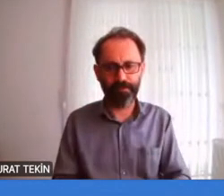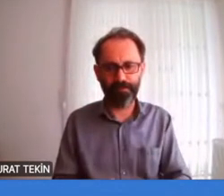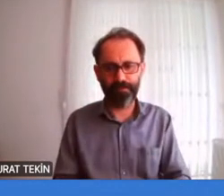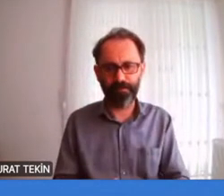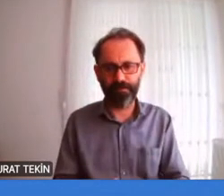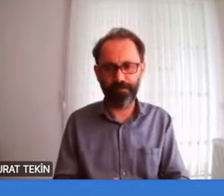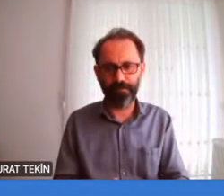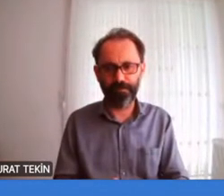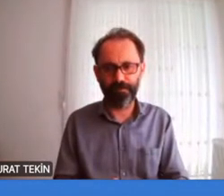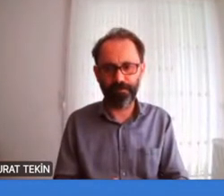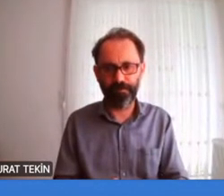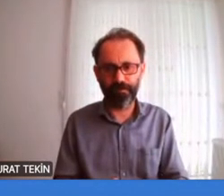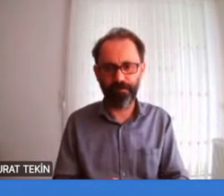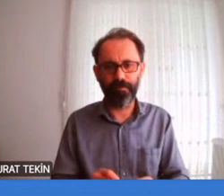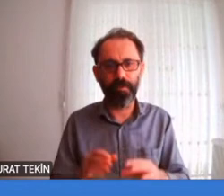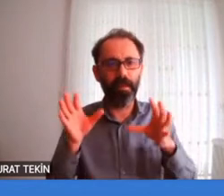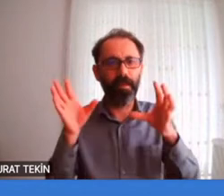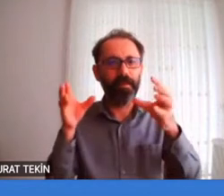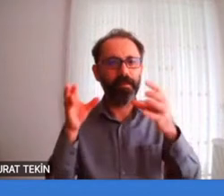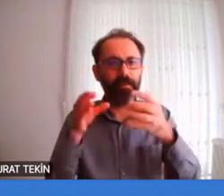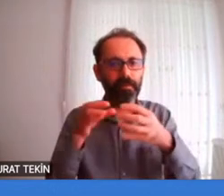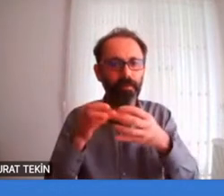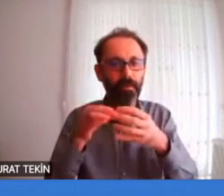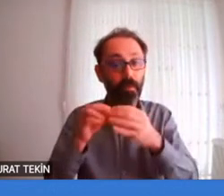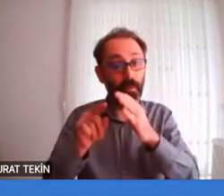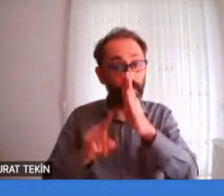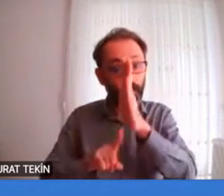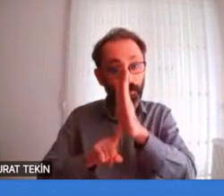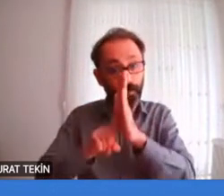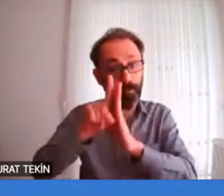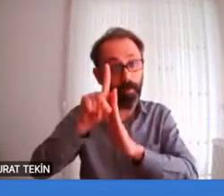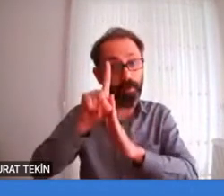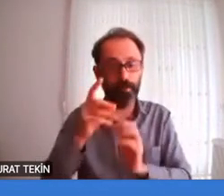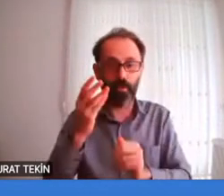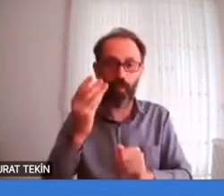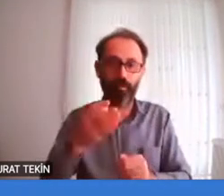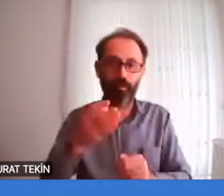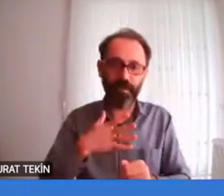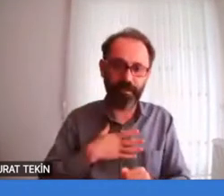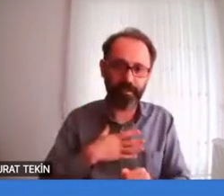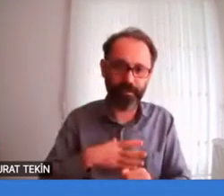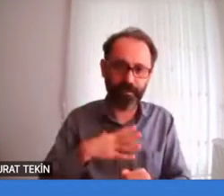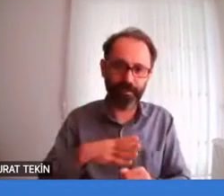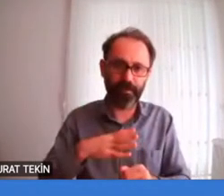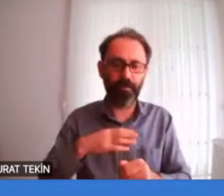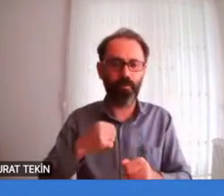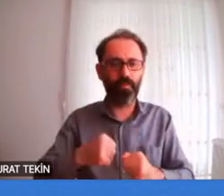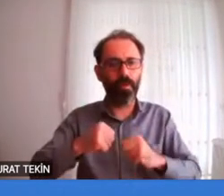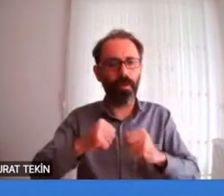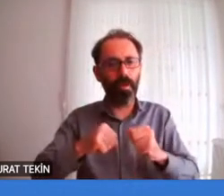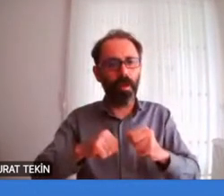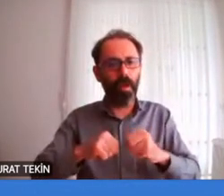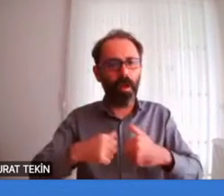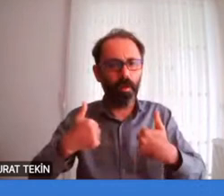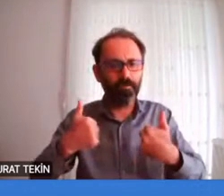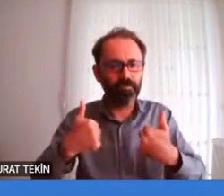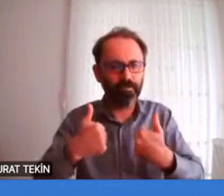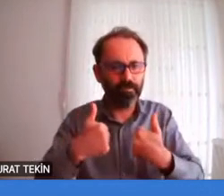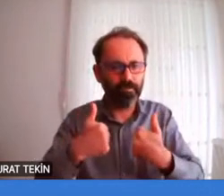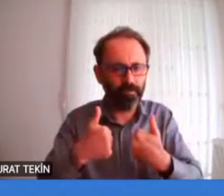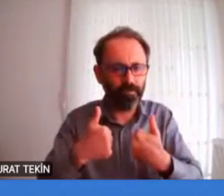yani takımın geneli başarıyı açmıyor. Çünkü onların hani birkaç müsabakası bile olmuş olsa bu takım gerçekten